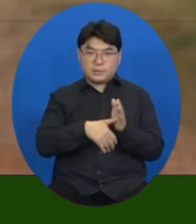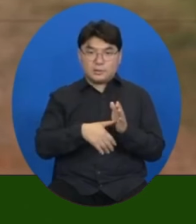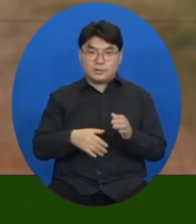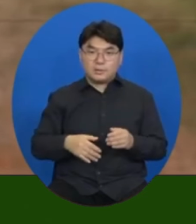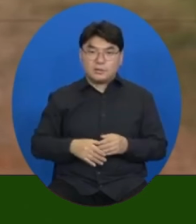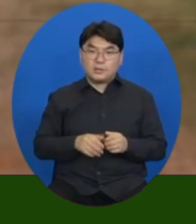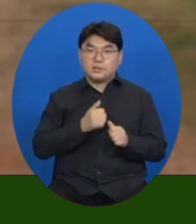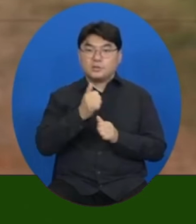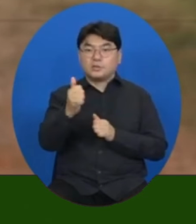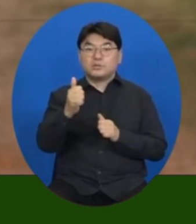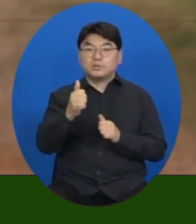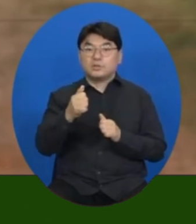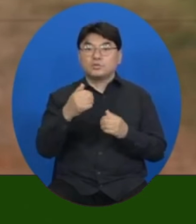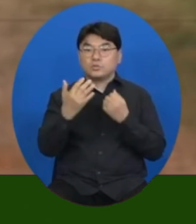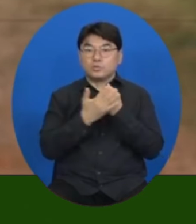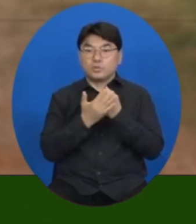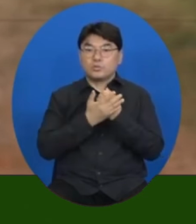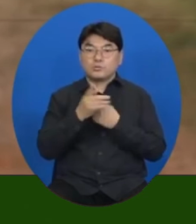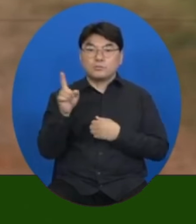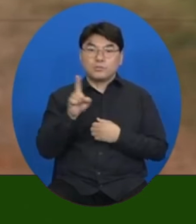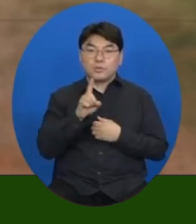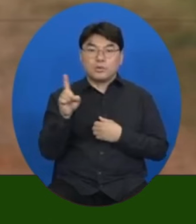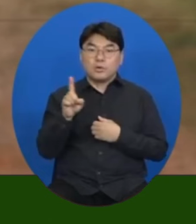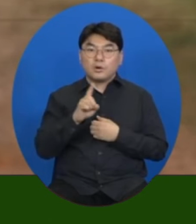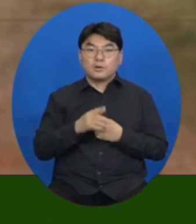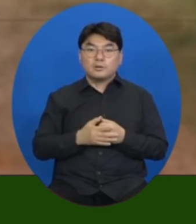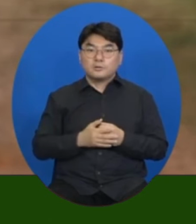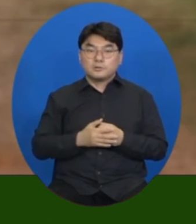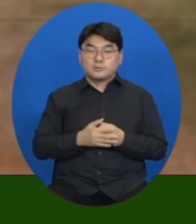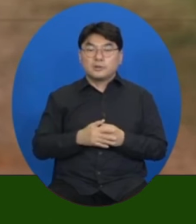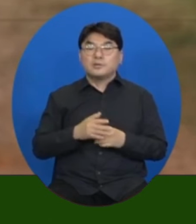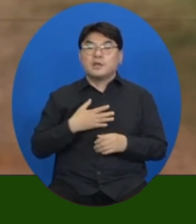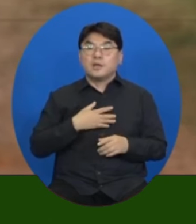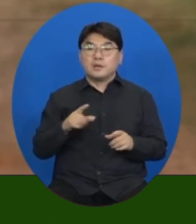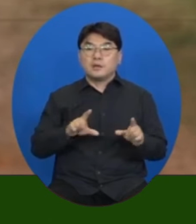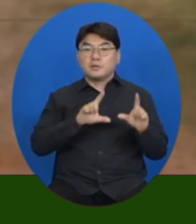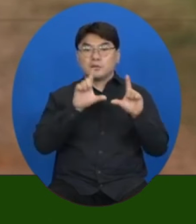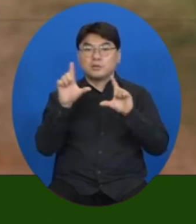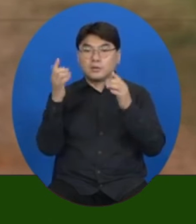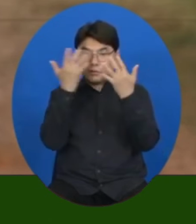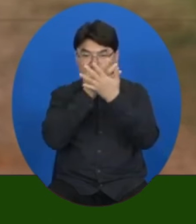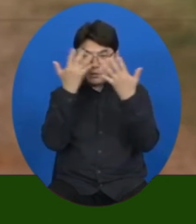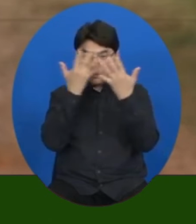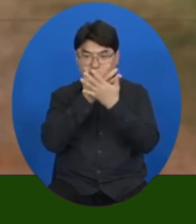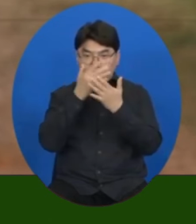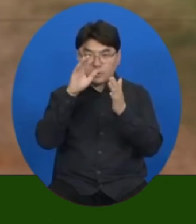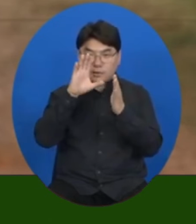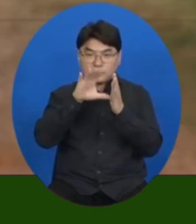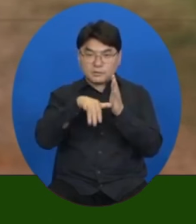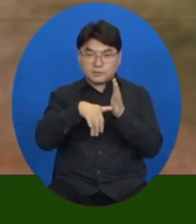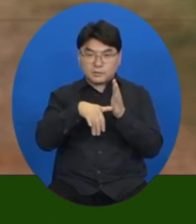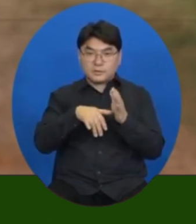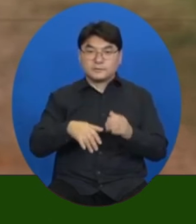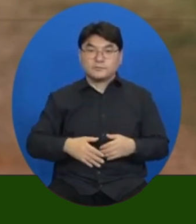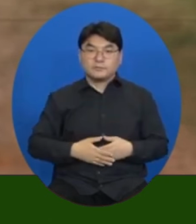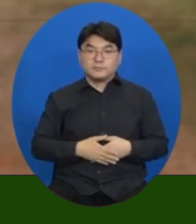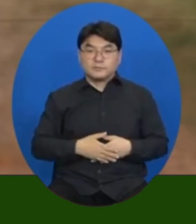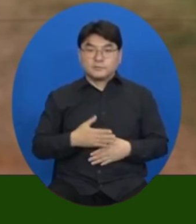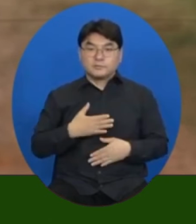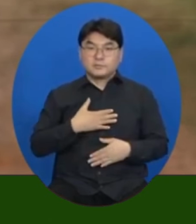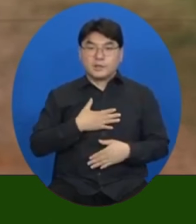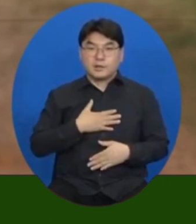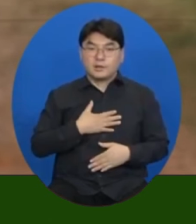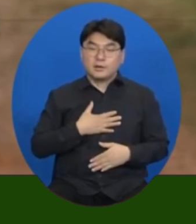된 것은 내 성적이나 성취가 아니었습니다 내 인생이 모든 것이 불확실하다고 느껴질 때에 내가